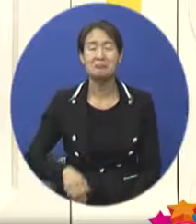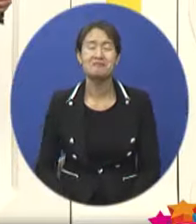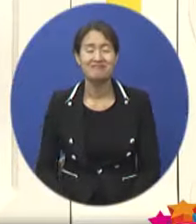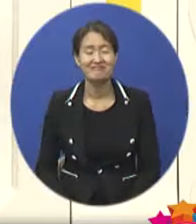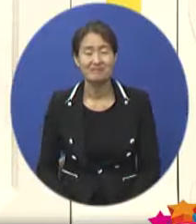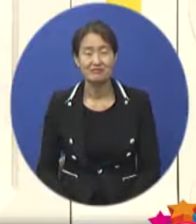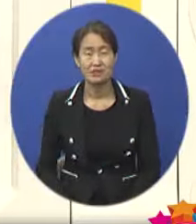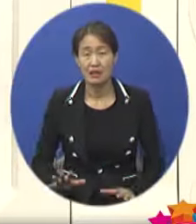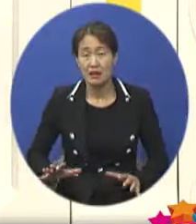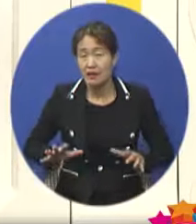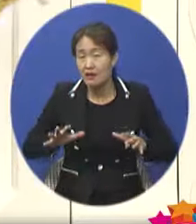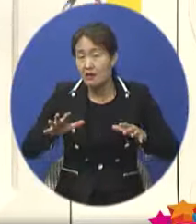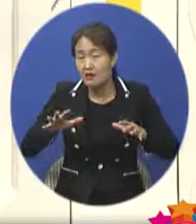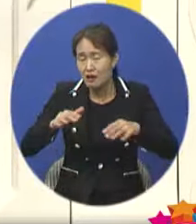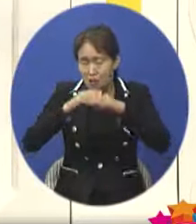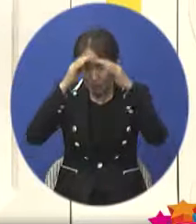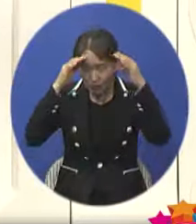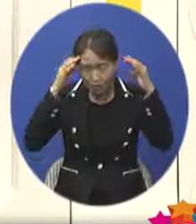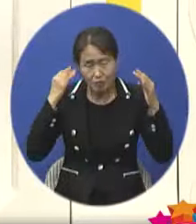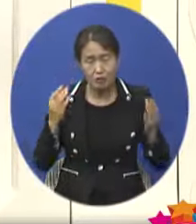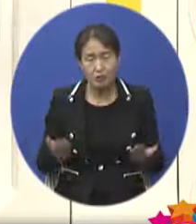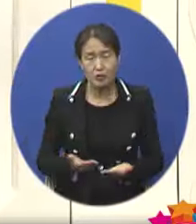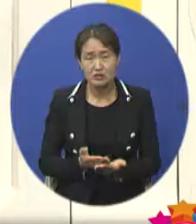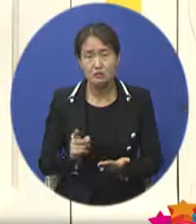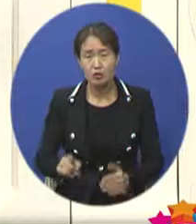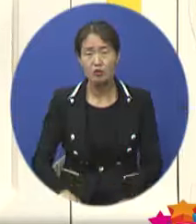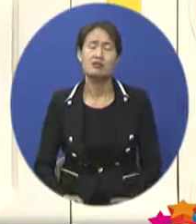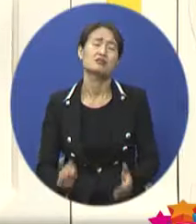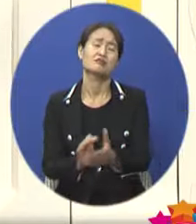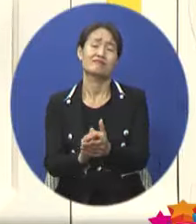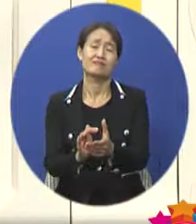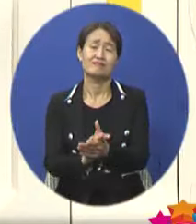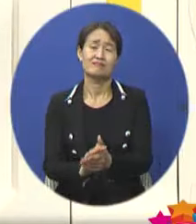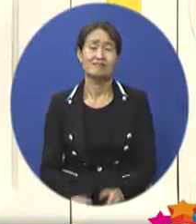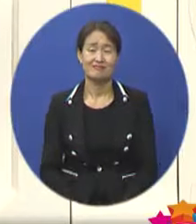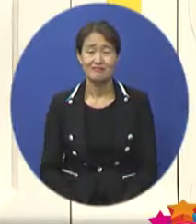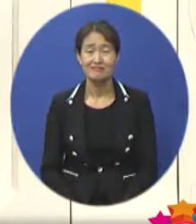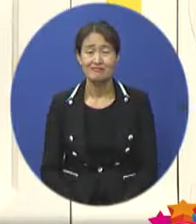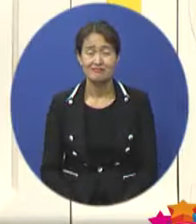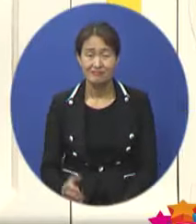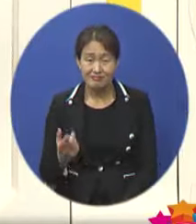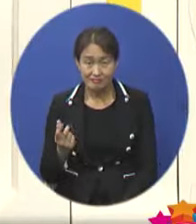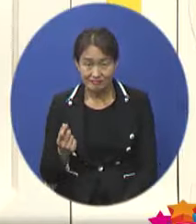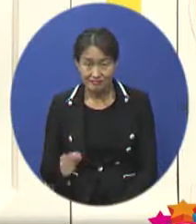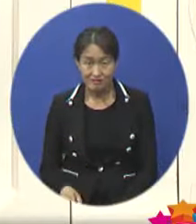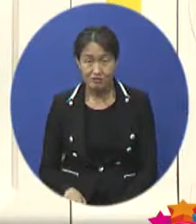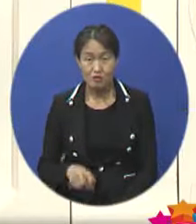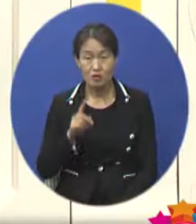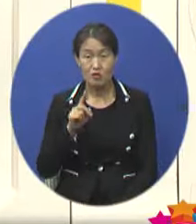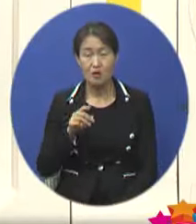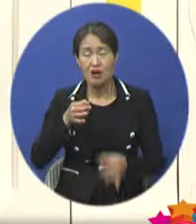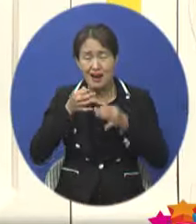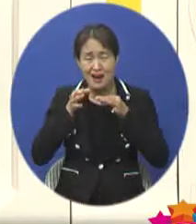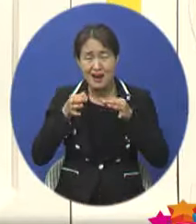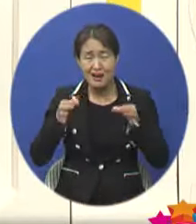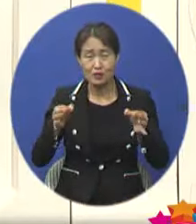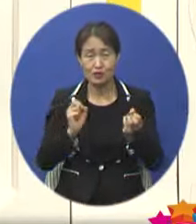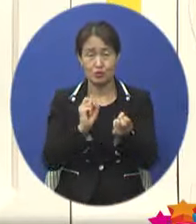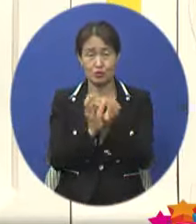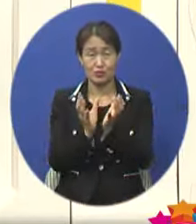그 세상의 모든 것은 다 친구요. 네. 예? 네. 외치는 꽃이 있어. 무슨 꽃인지